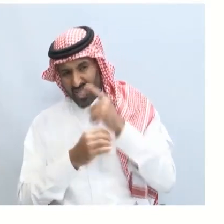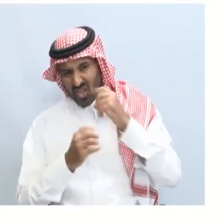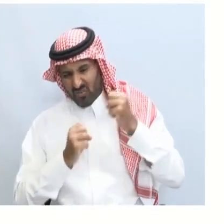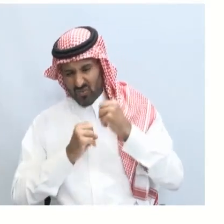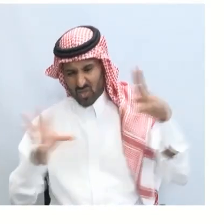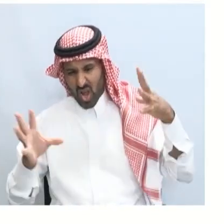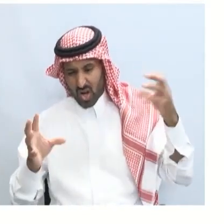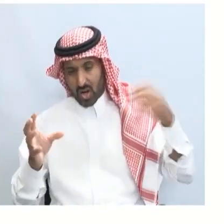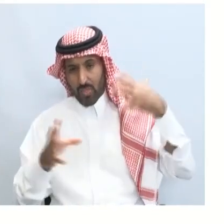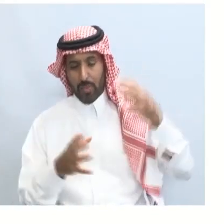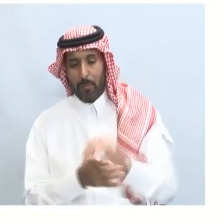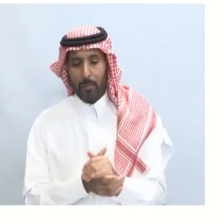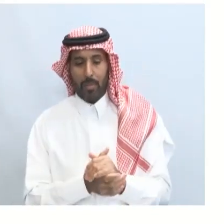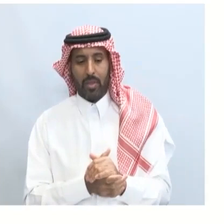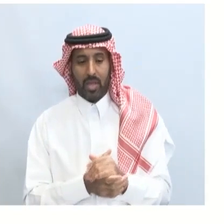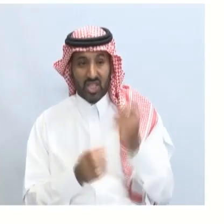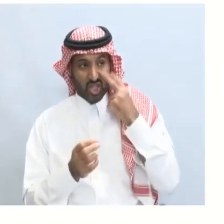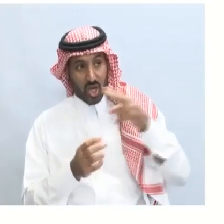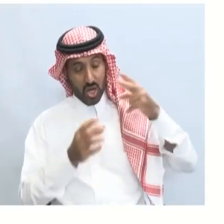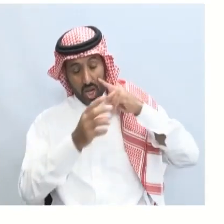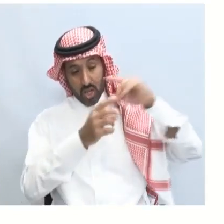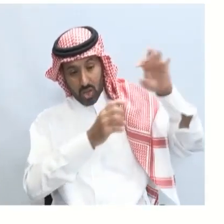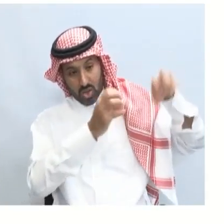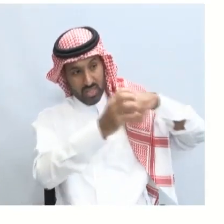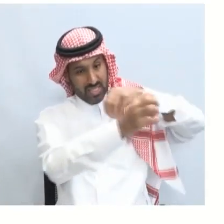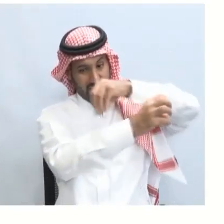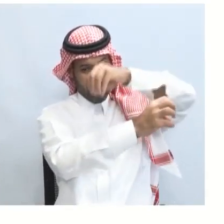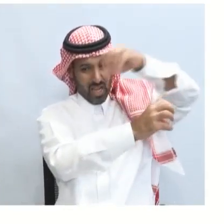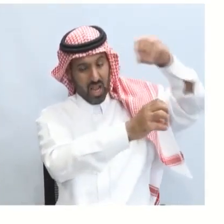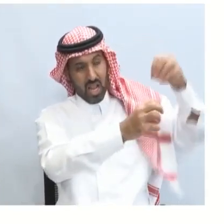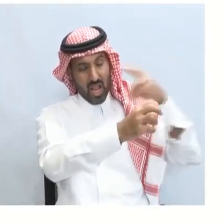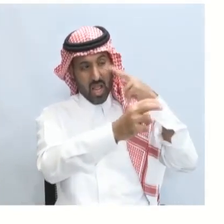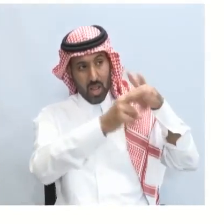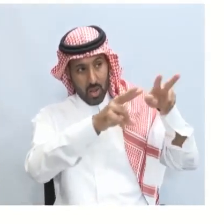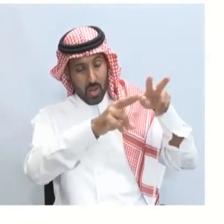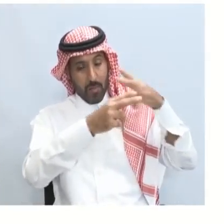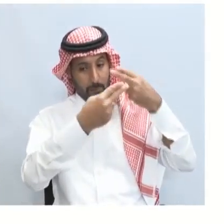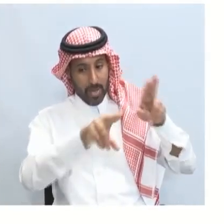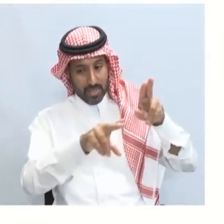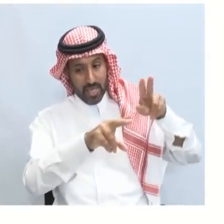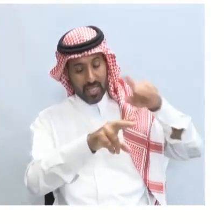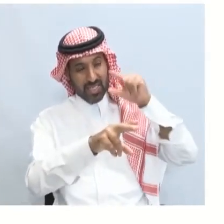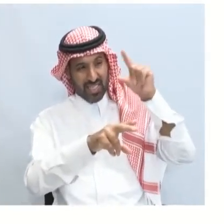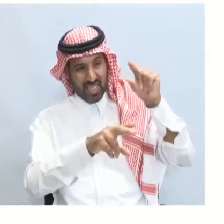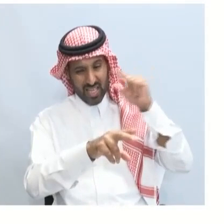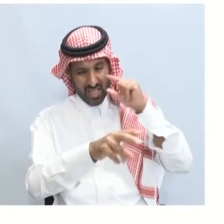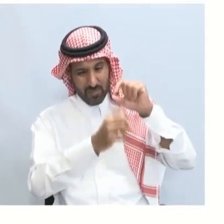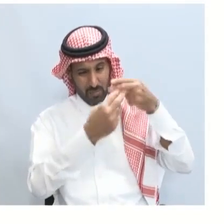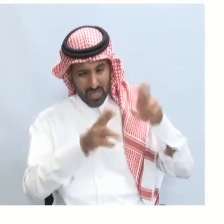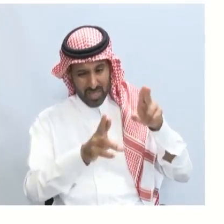العظيم هيكل الكون الواسع في هذه المرحله بدات المجرات الصغيره